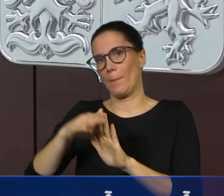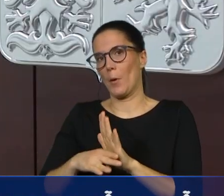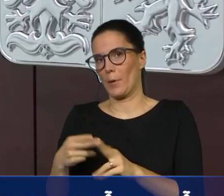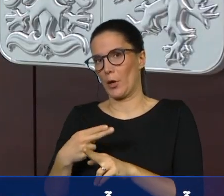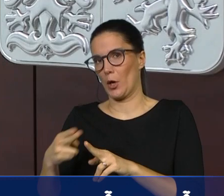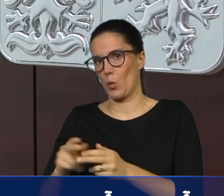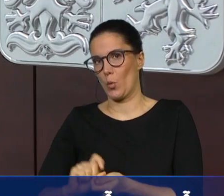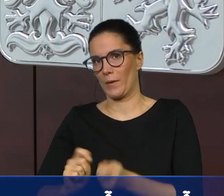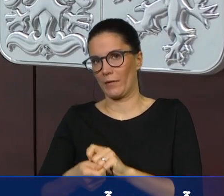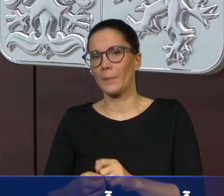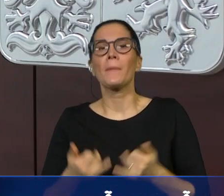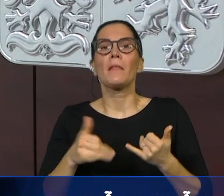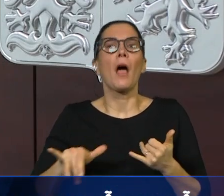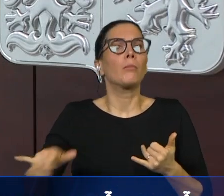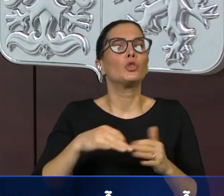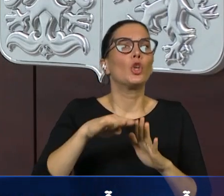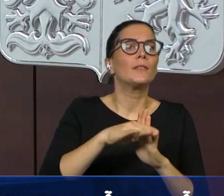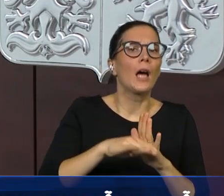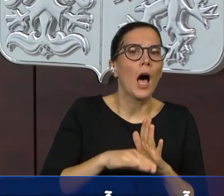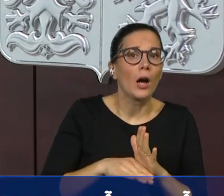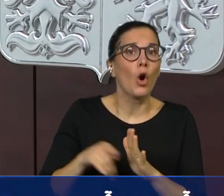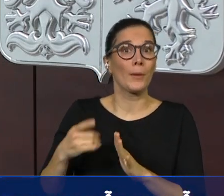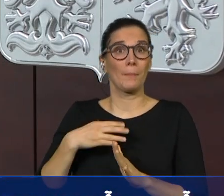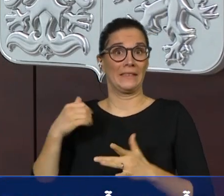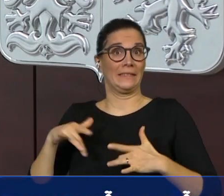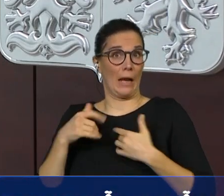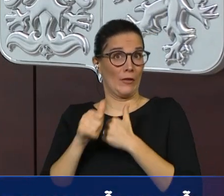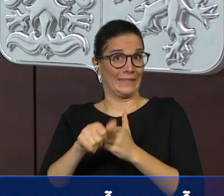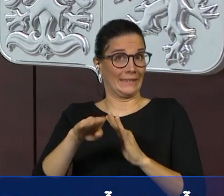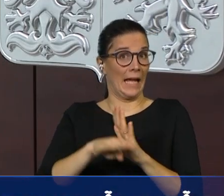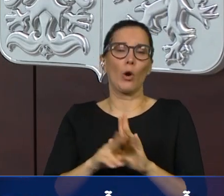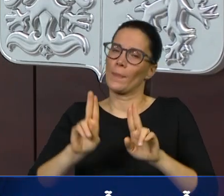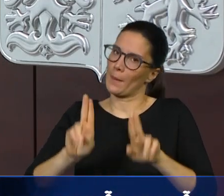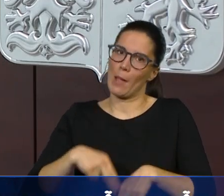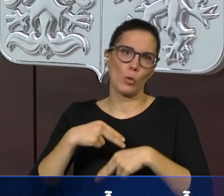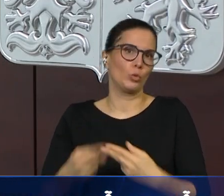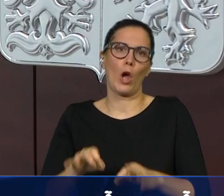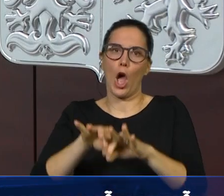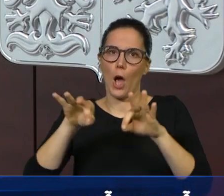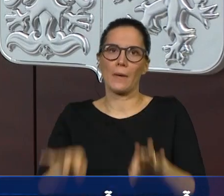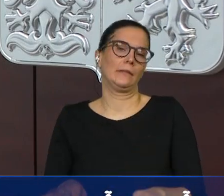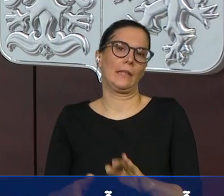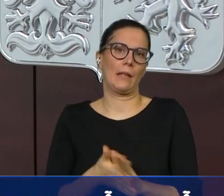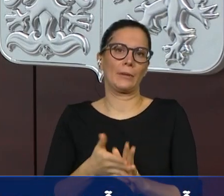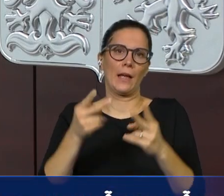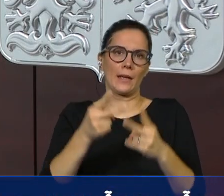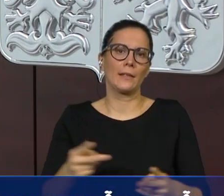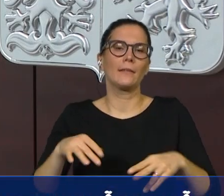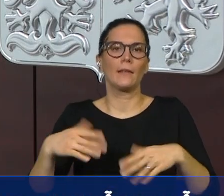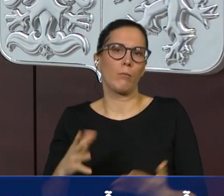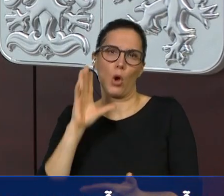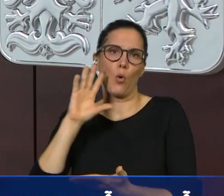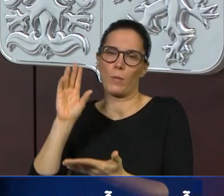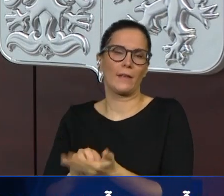Theo thẩm phán của tòa án tối cao, họ cho biết Bộ Y tế có thời gian trong vòng 7 ngày để sửa đổi quyết định này. Bộ có thể chứng minh rằng tình hình dịch